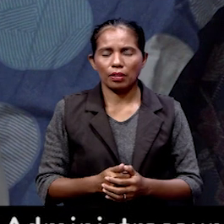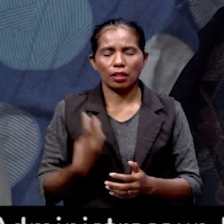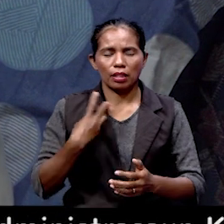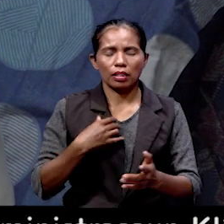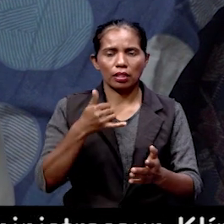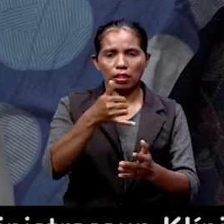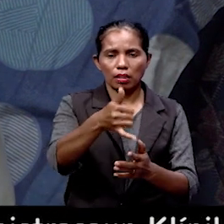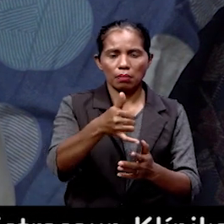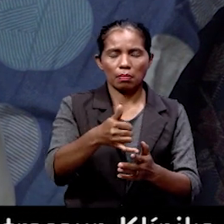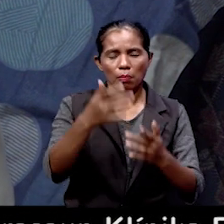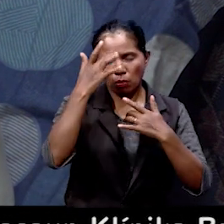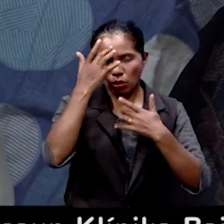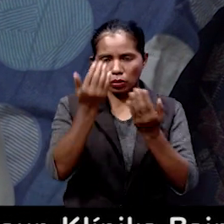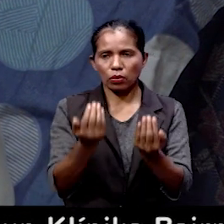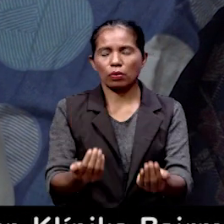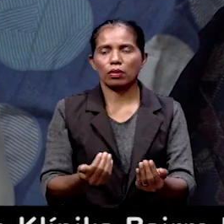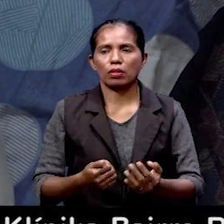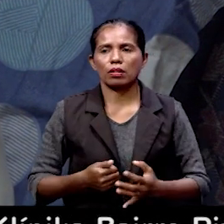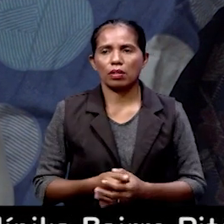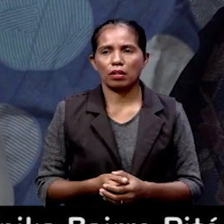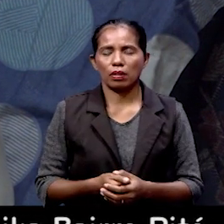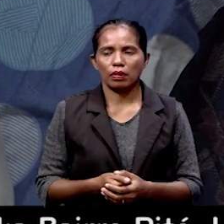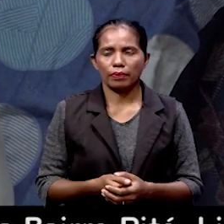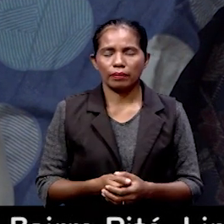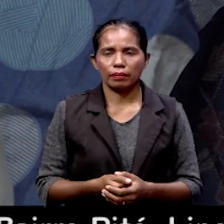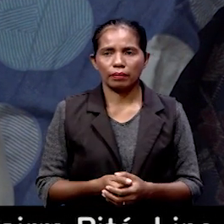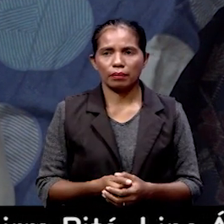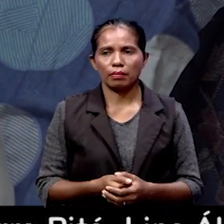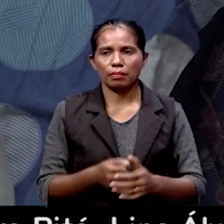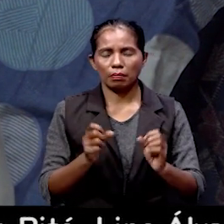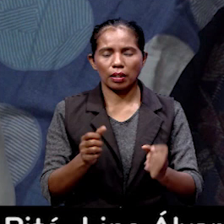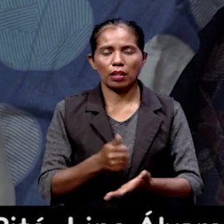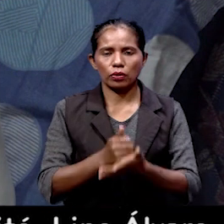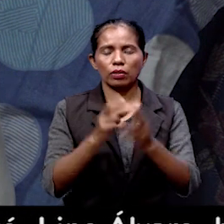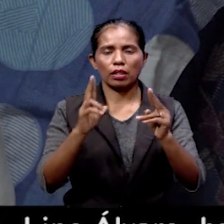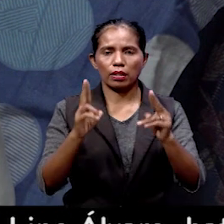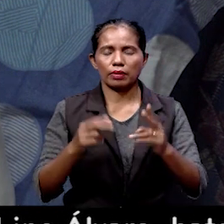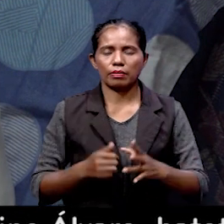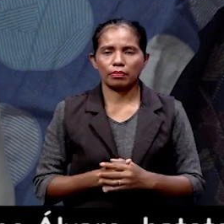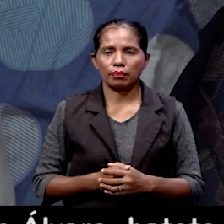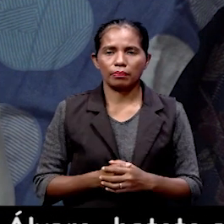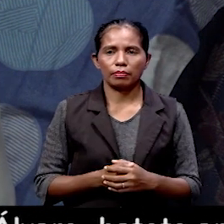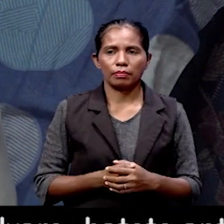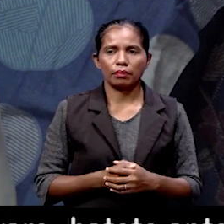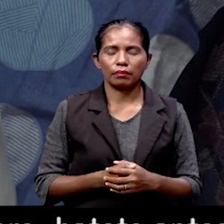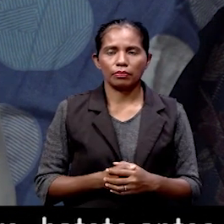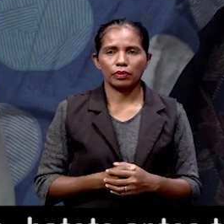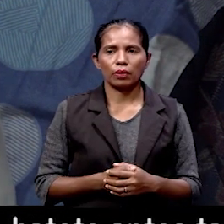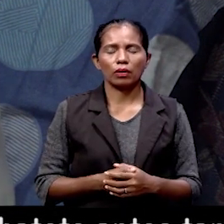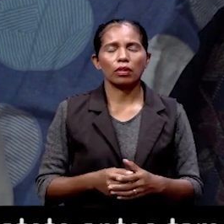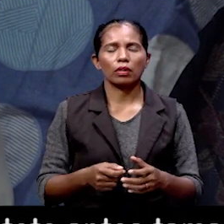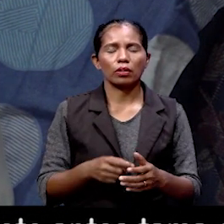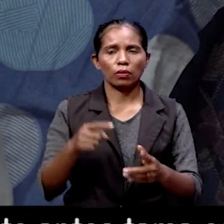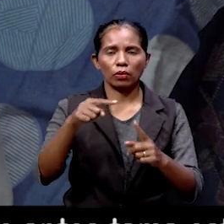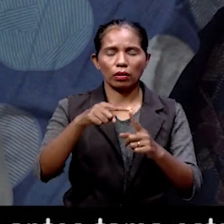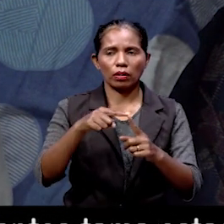fase agudu nene, i profesional se bele narsa keras, bele menangani keras. Tama be kondo tuan fase agudu nene itu beli